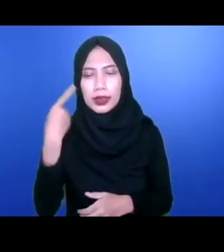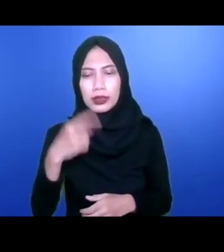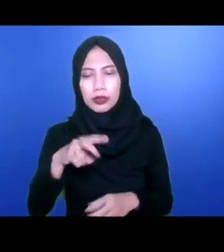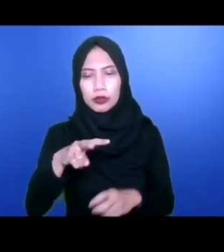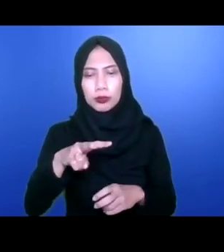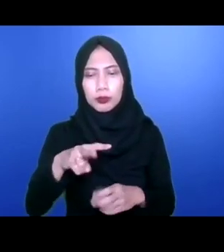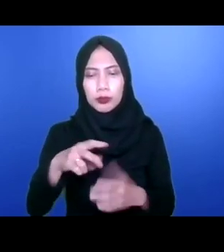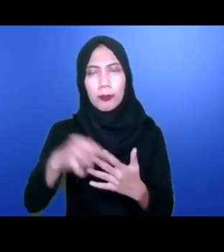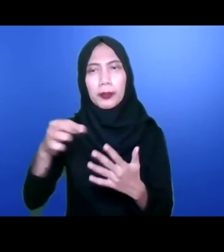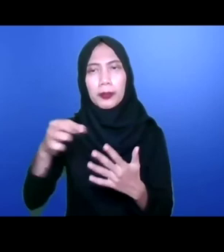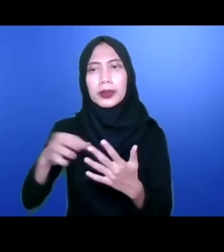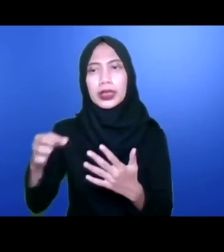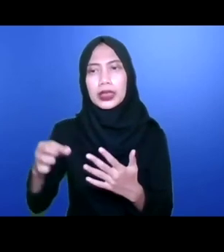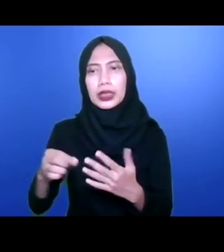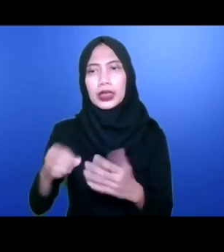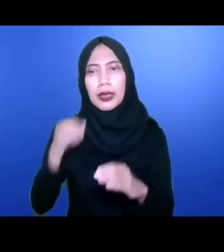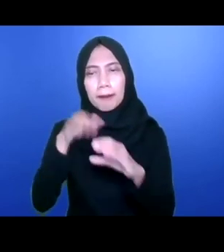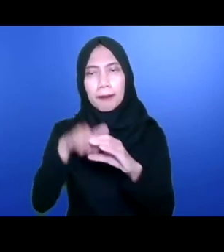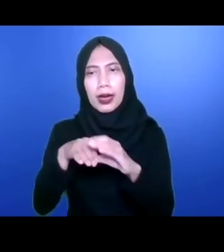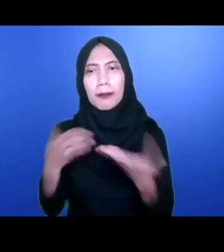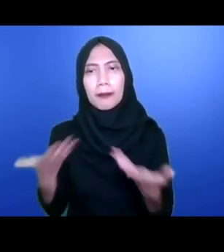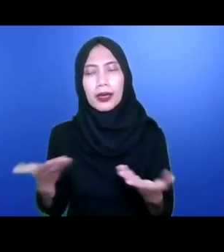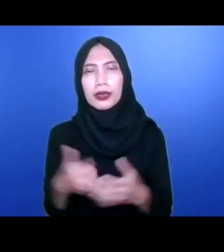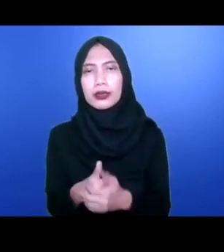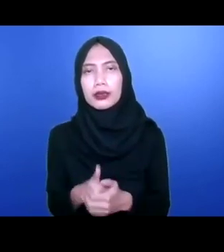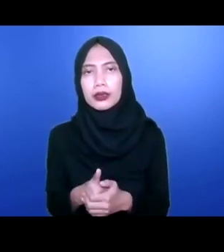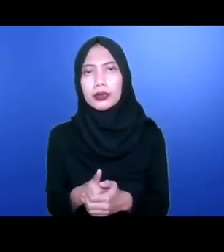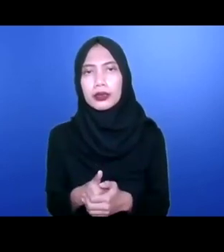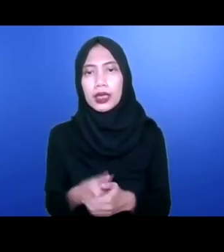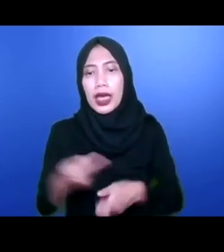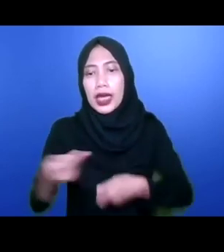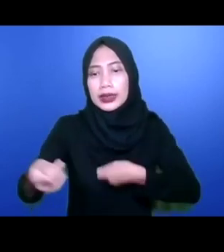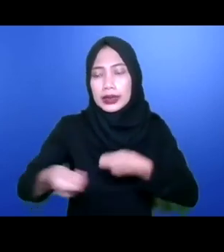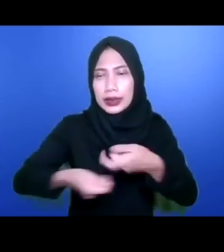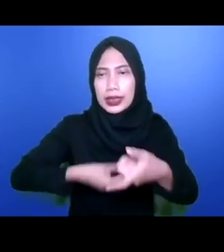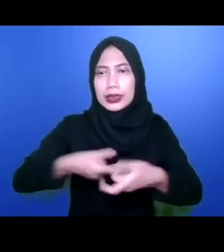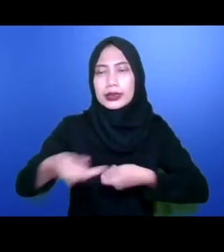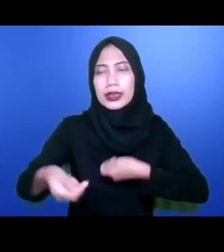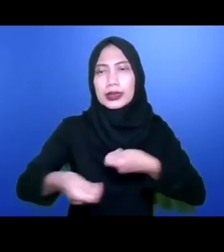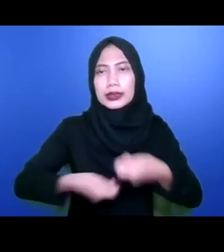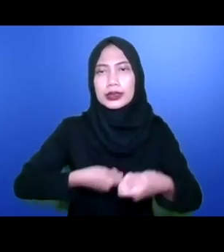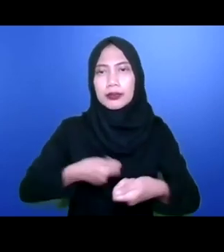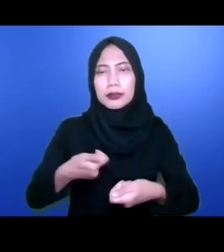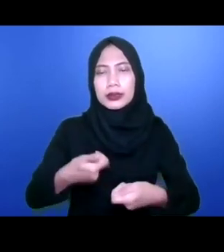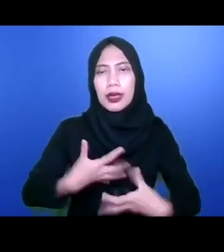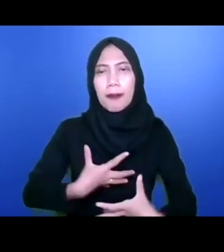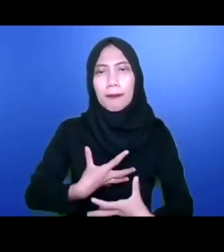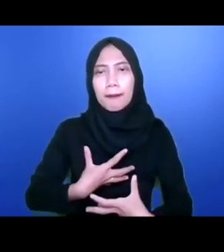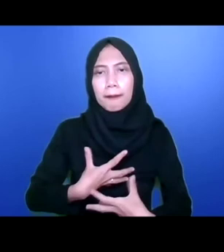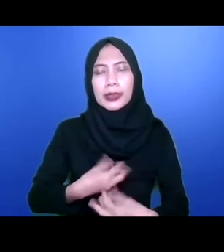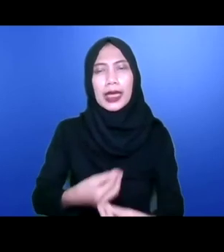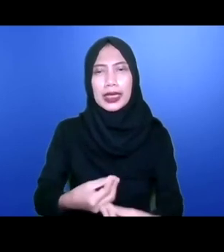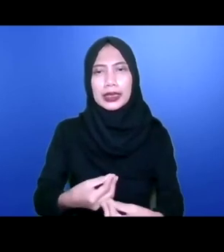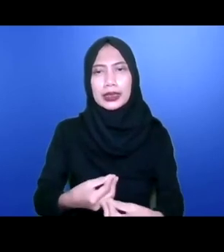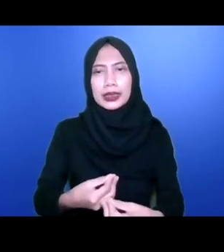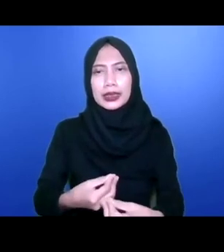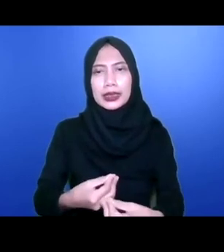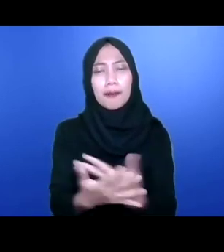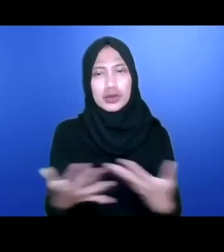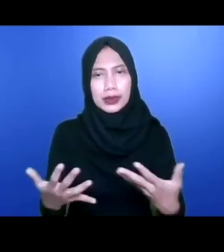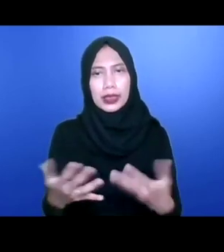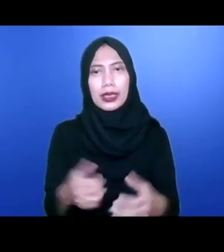account. Sehingga makin banyak transaksinya ke agent itu bisa menarik dikembangkan oleh